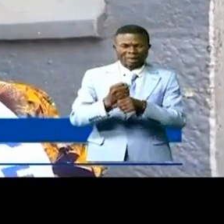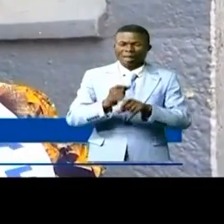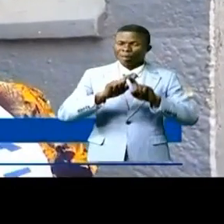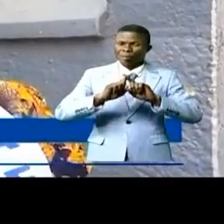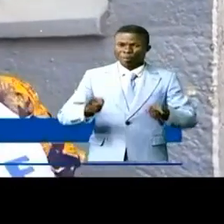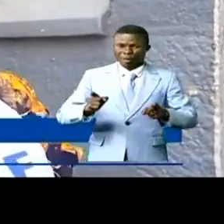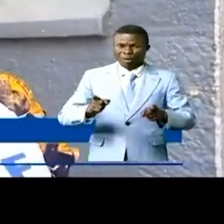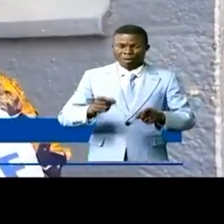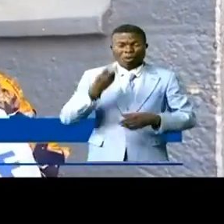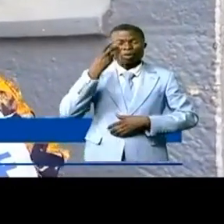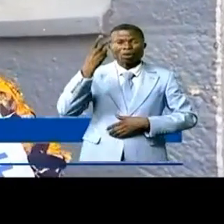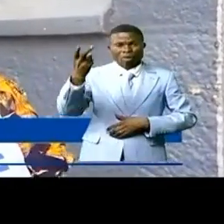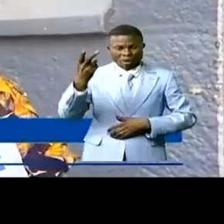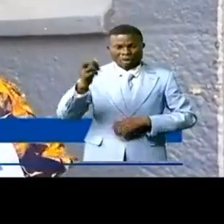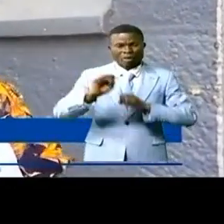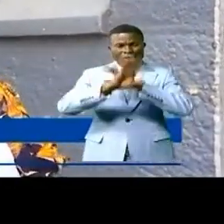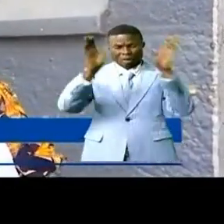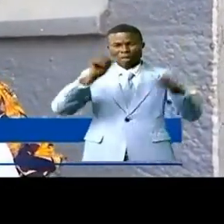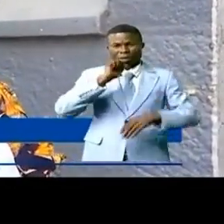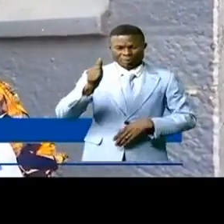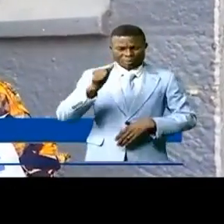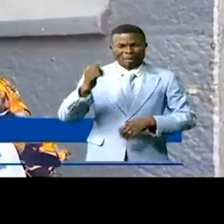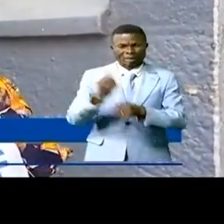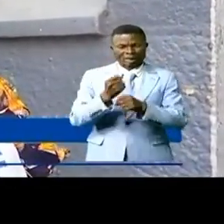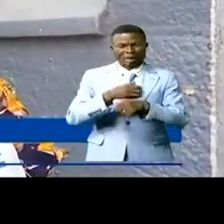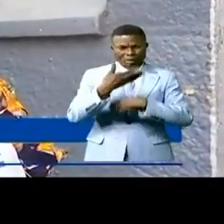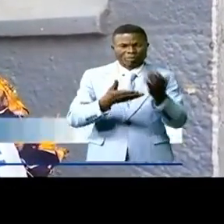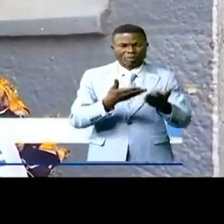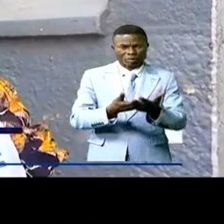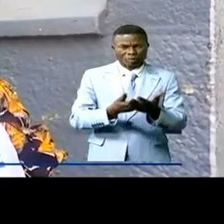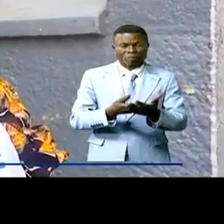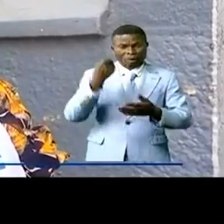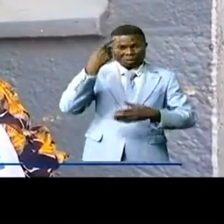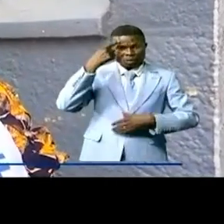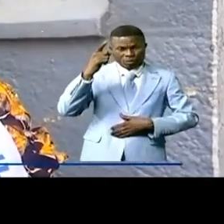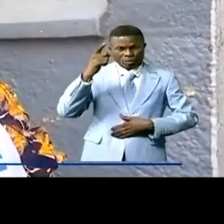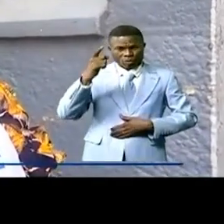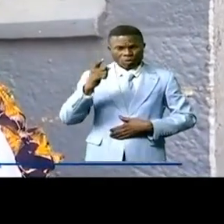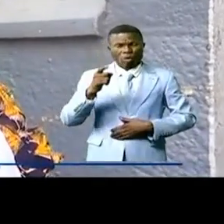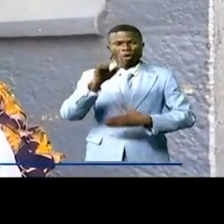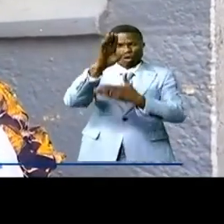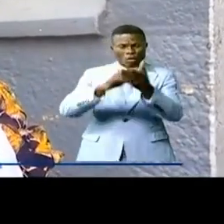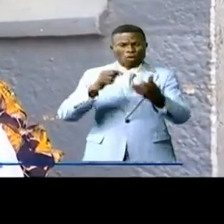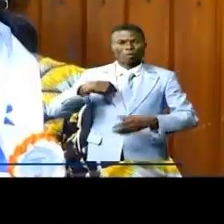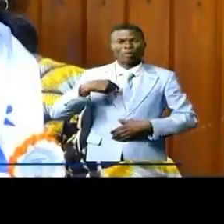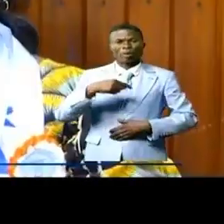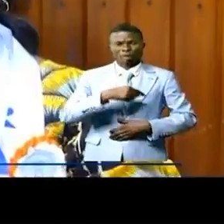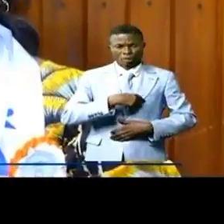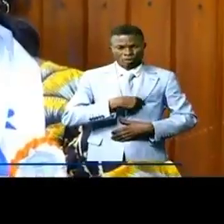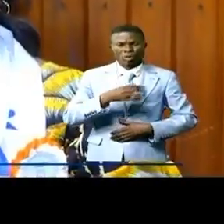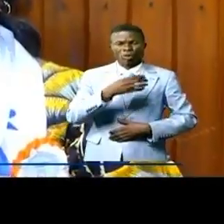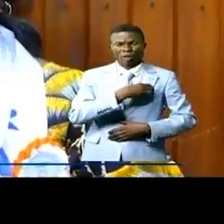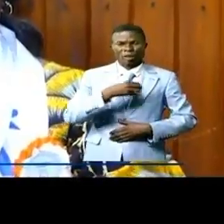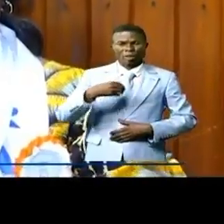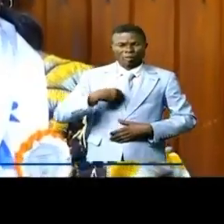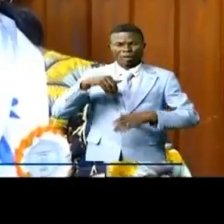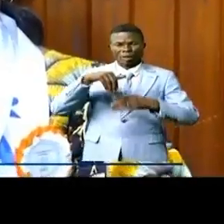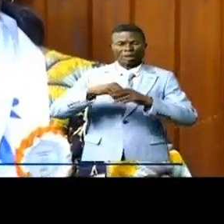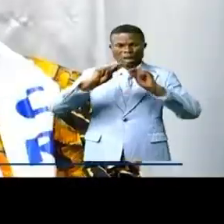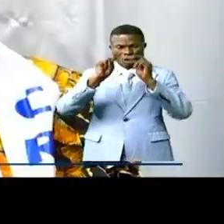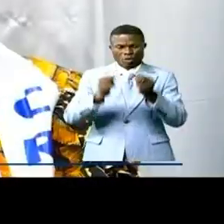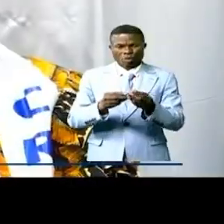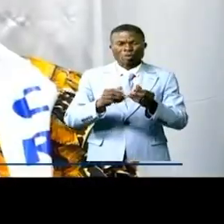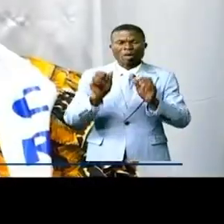une vision bien éclairé dans leur activité de pouvoir en boîte et n'est pas de femmes au sein de